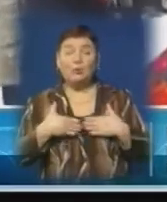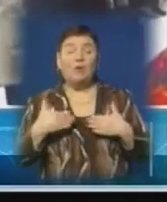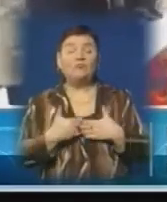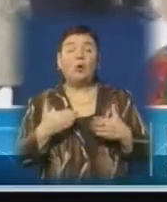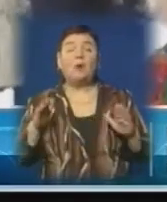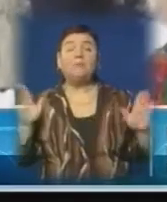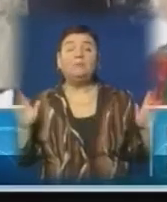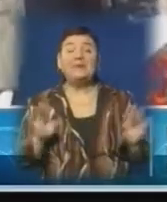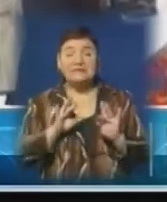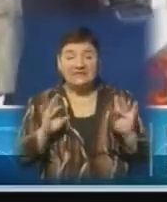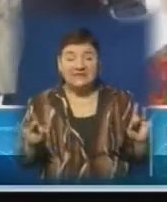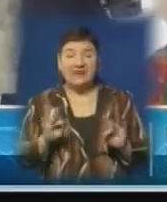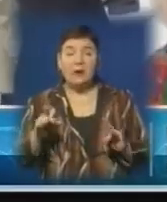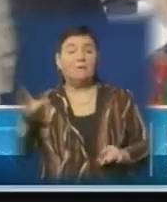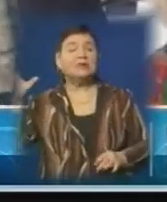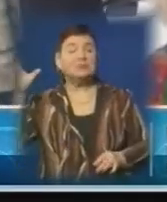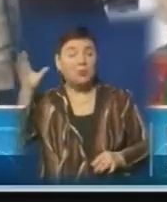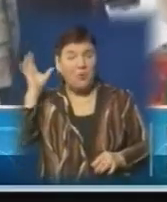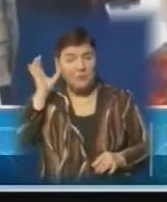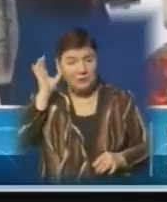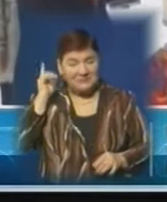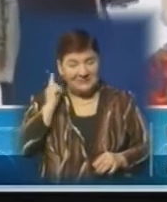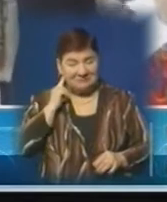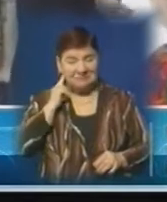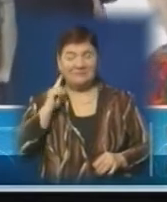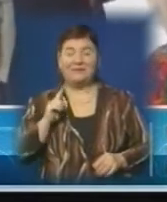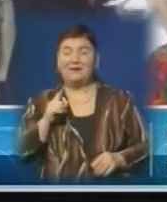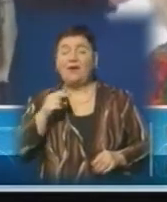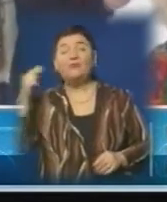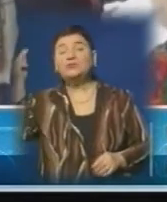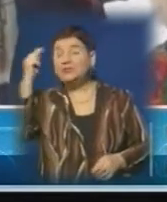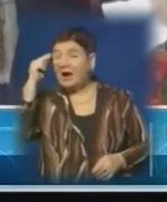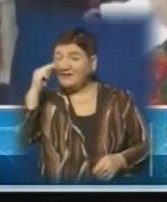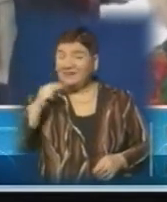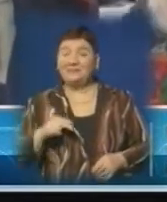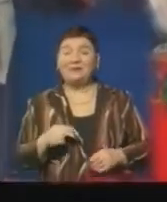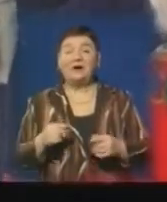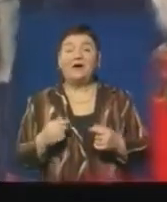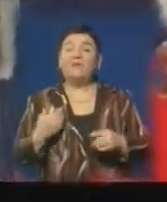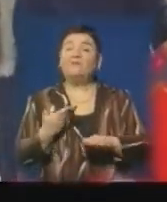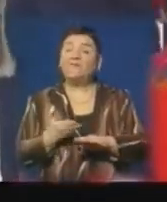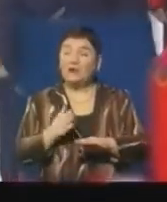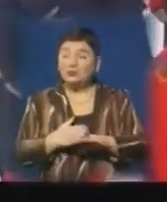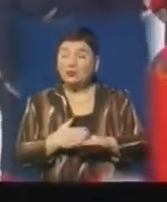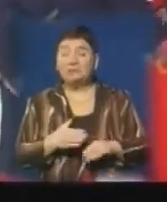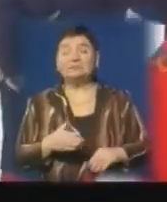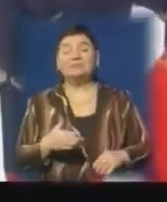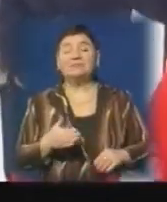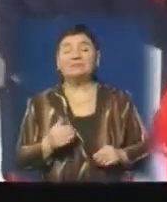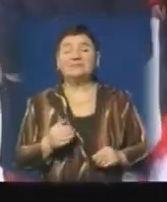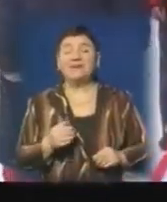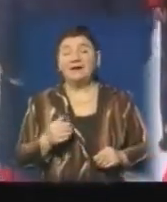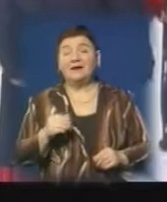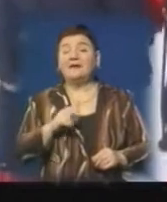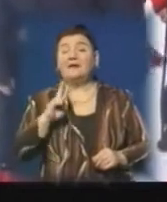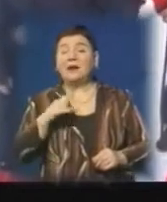Люблять співати, прислуховуються, вчать партії. Важко, правильно, тому що